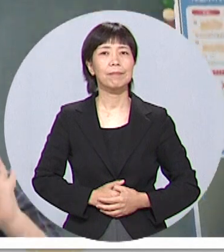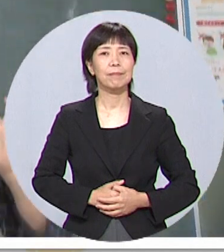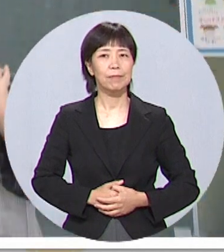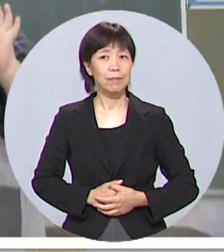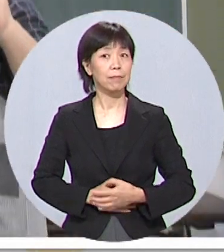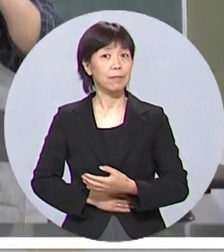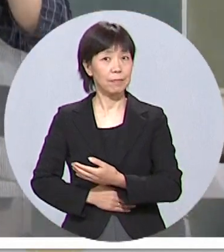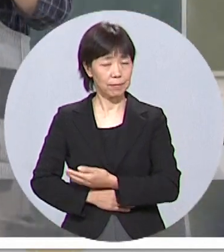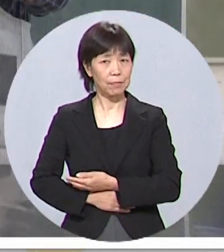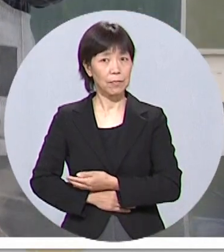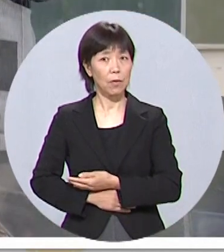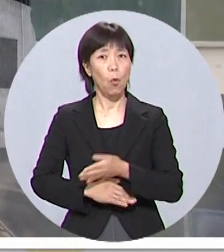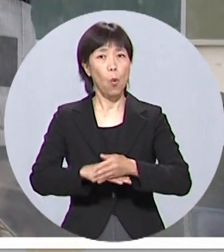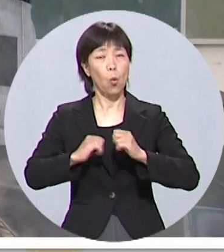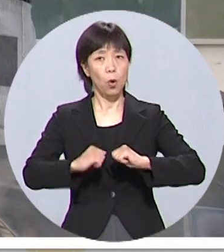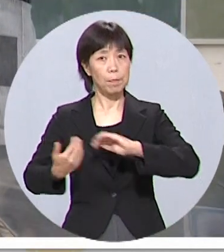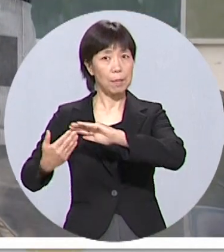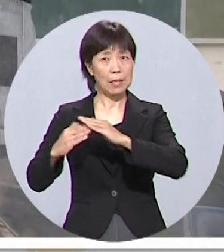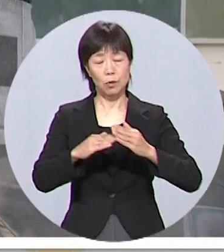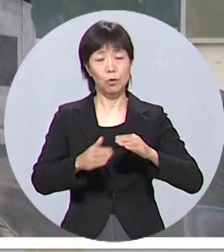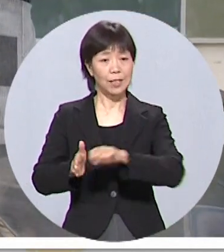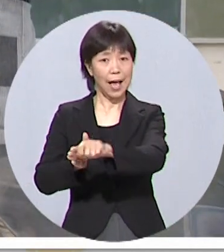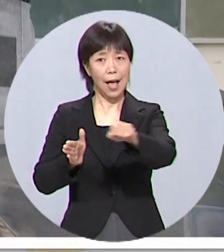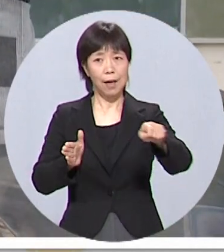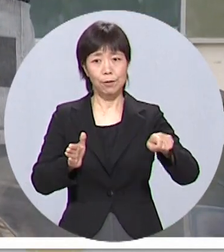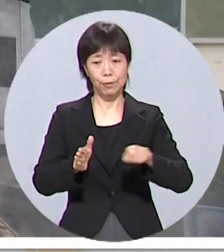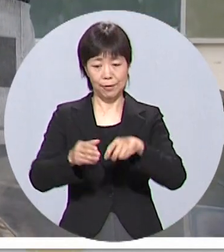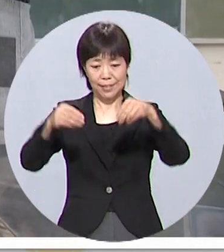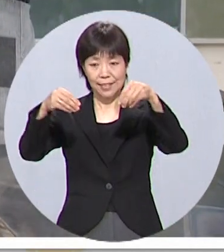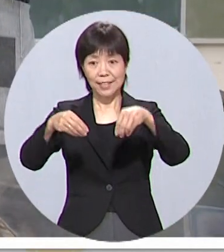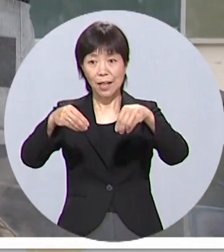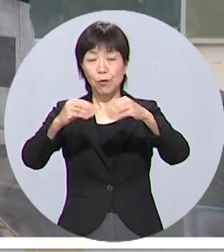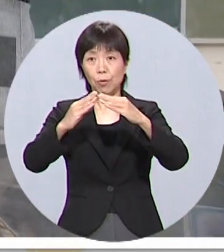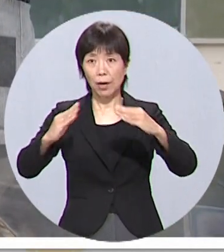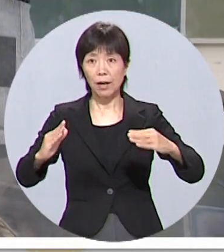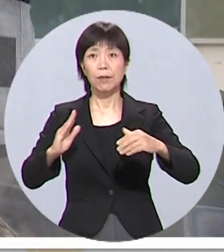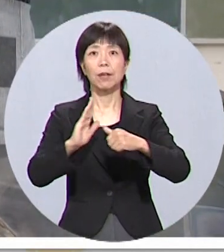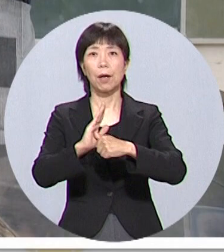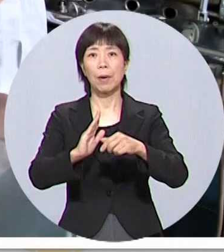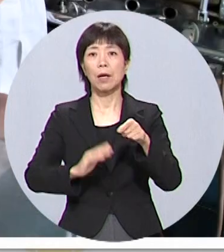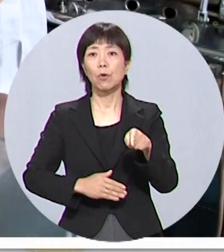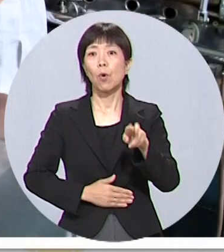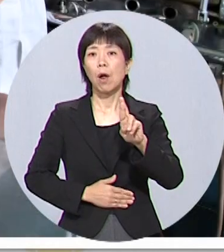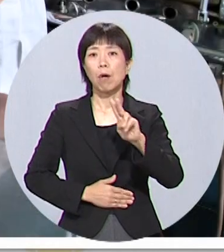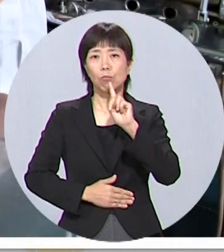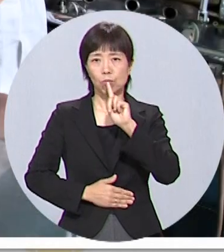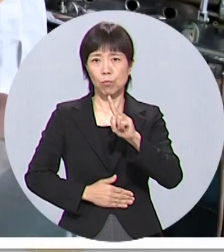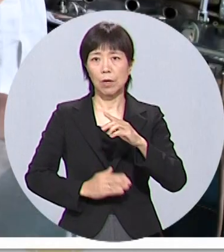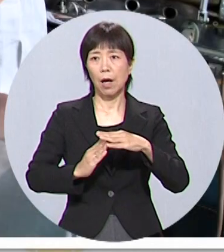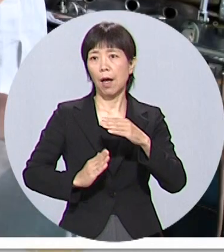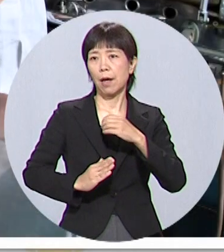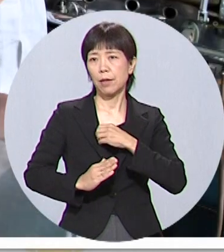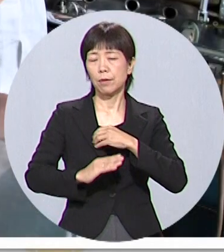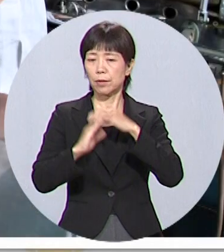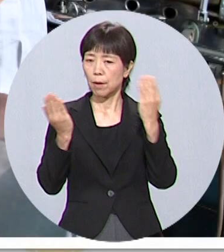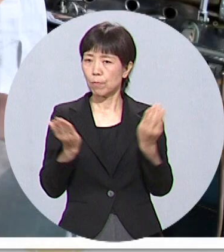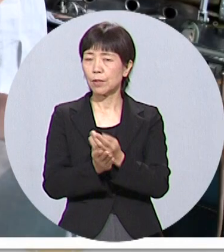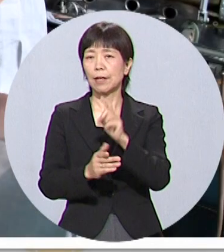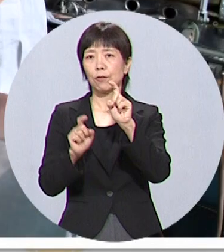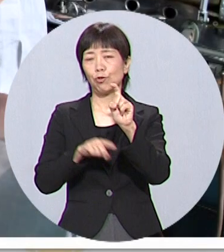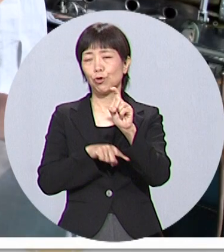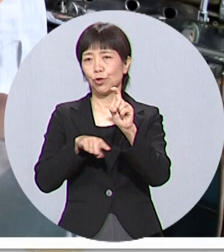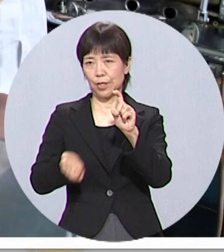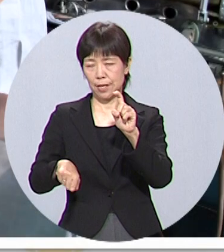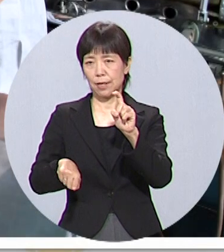集まっていたのは越生町のサークル千の会空の皆さんです。会員は全部で10名、毎月活